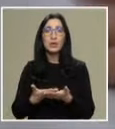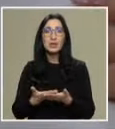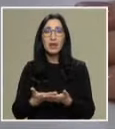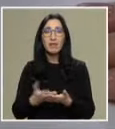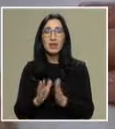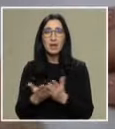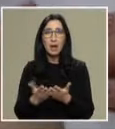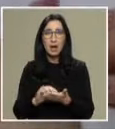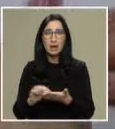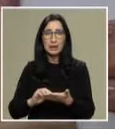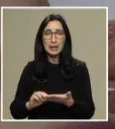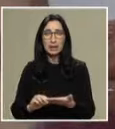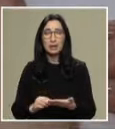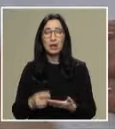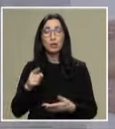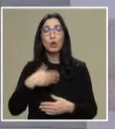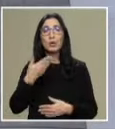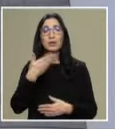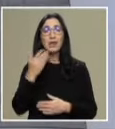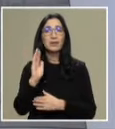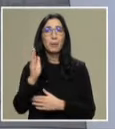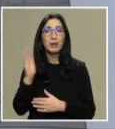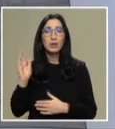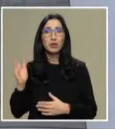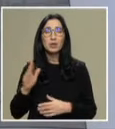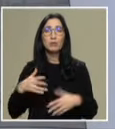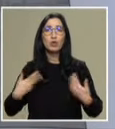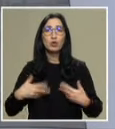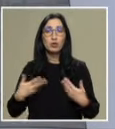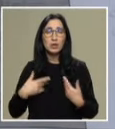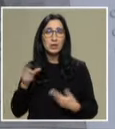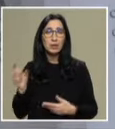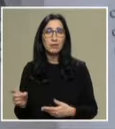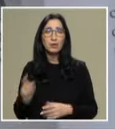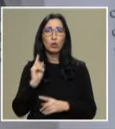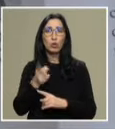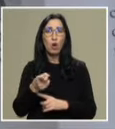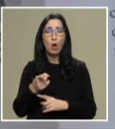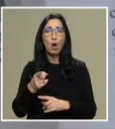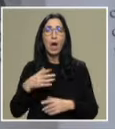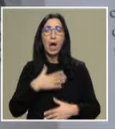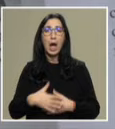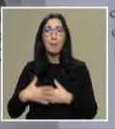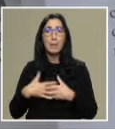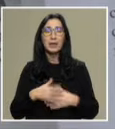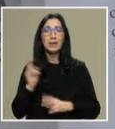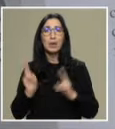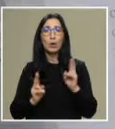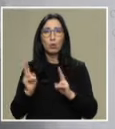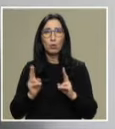пътеписа. Той разказва за пътешествието на Щастливецът до Америка, за конгресът